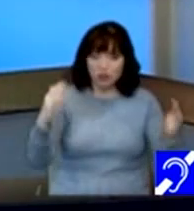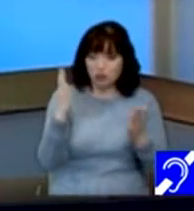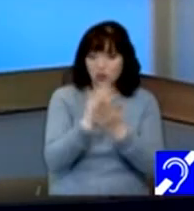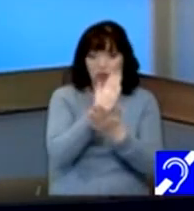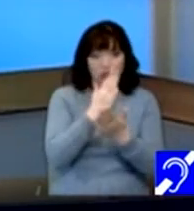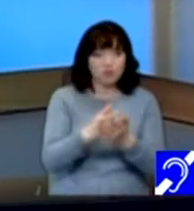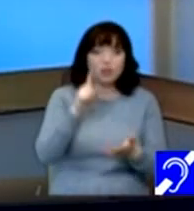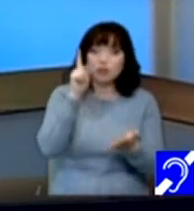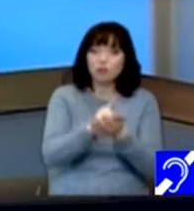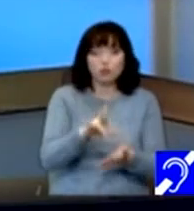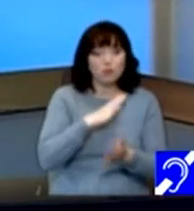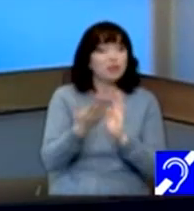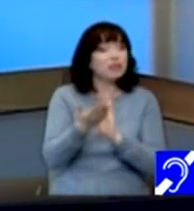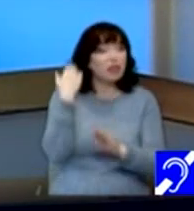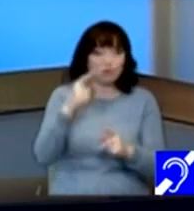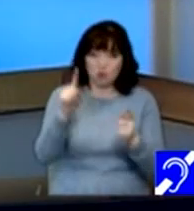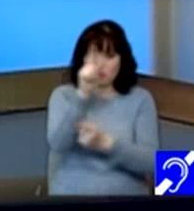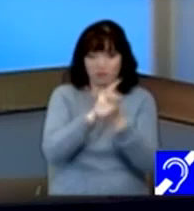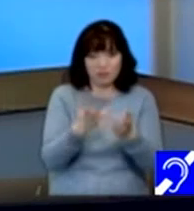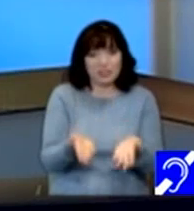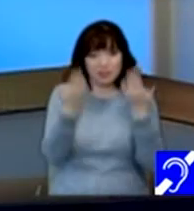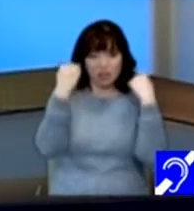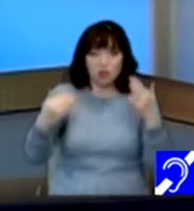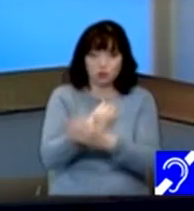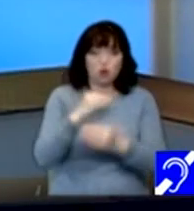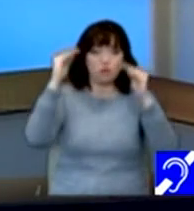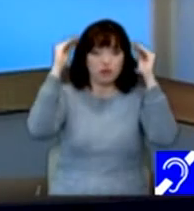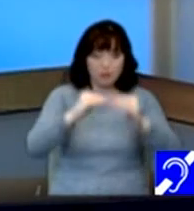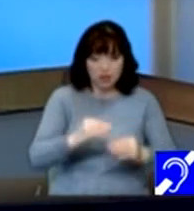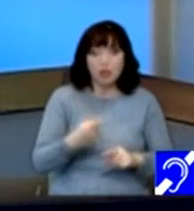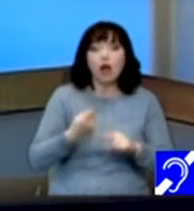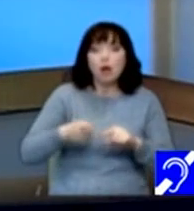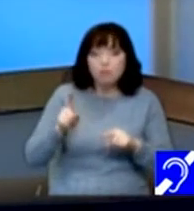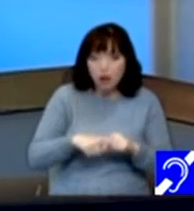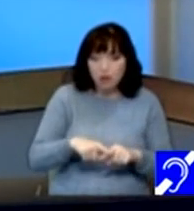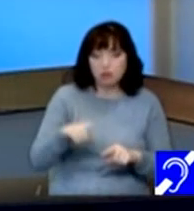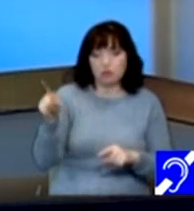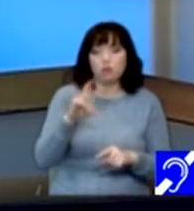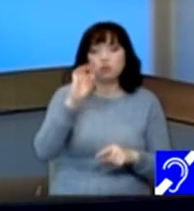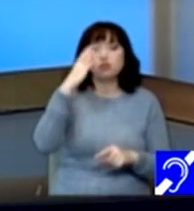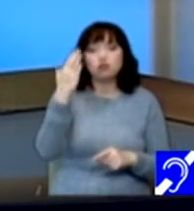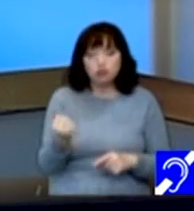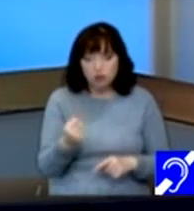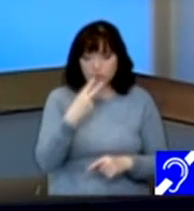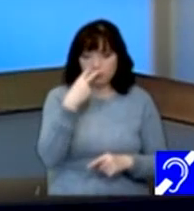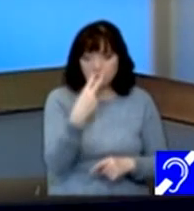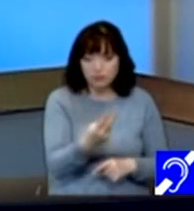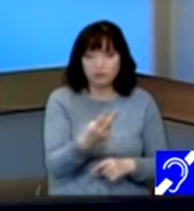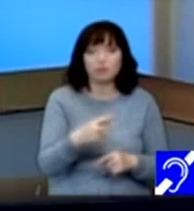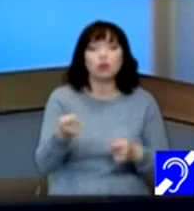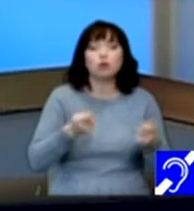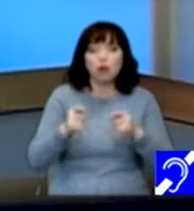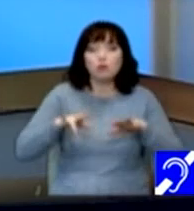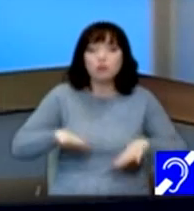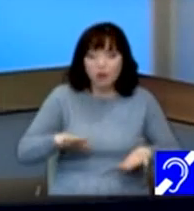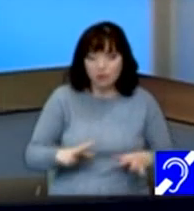clădirii trebuia schimbat urgent. Pentru reabilitarea clădirii, Agenția Statelor Unite pentru Dezvoltare Internațională și autoritățile